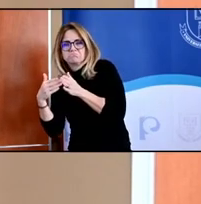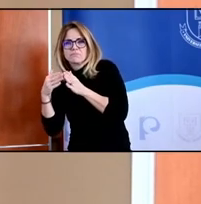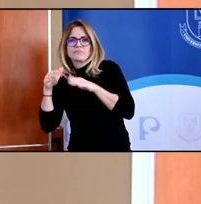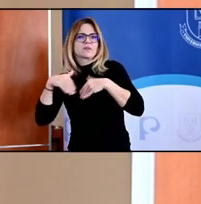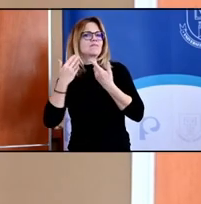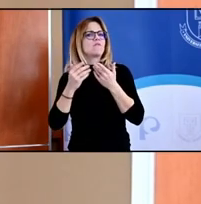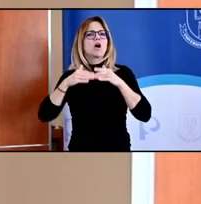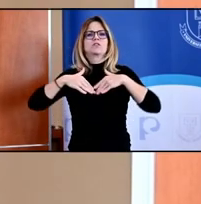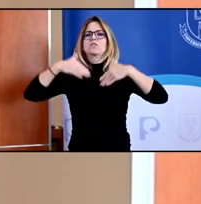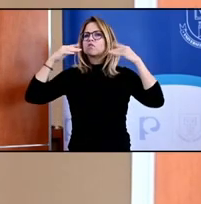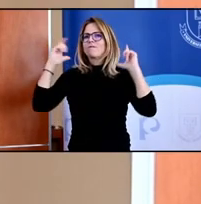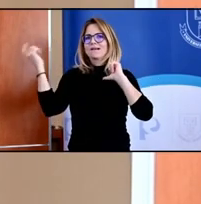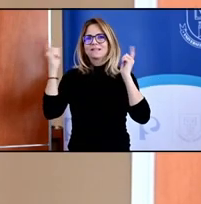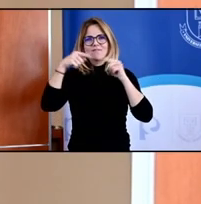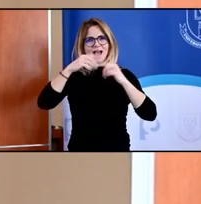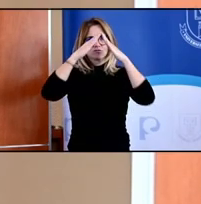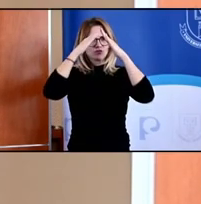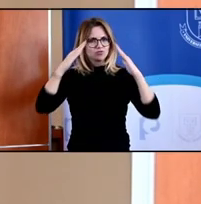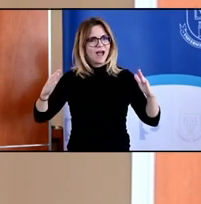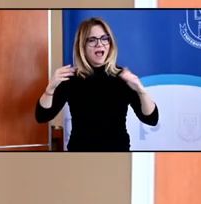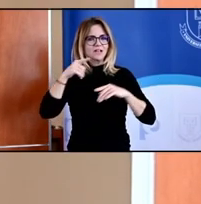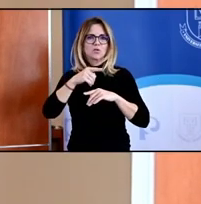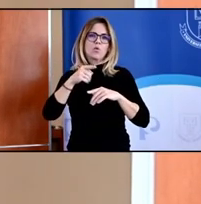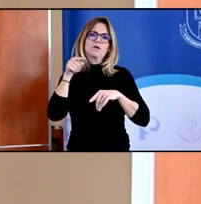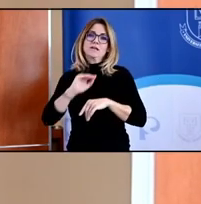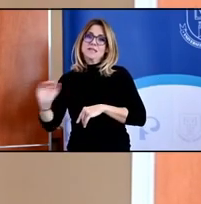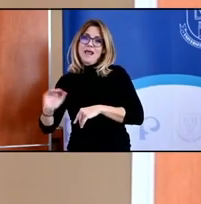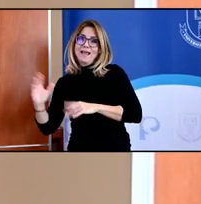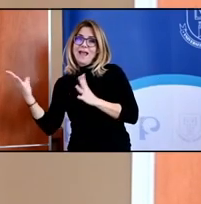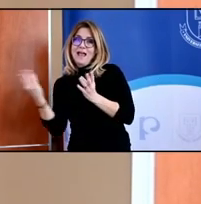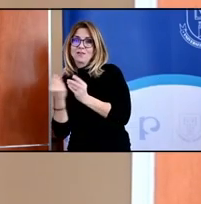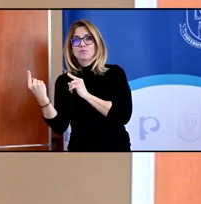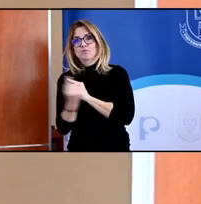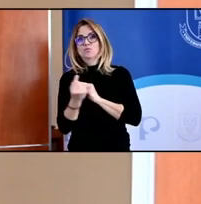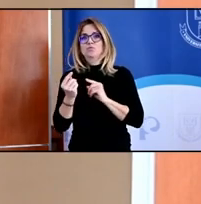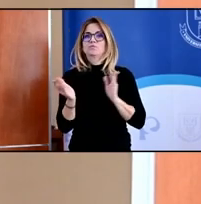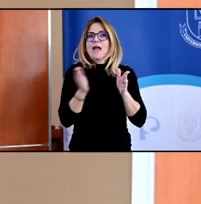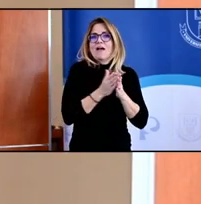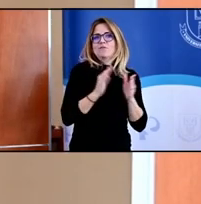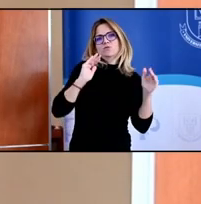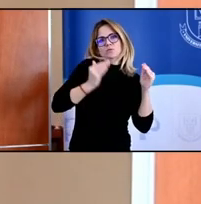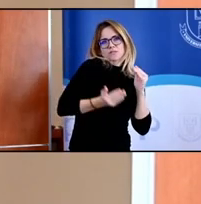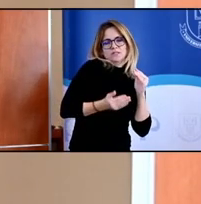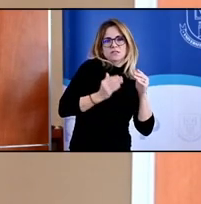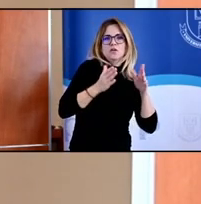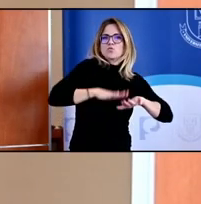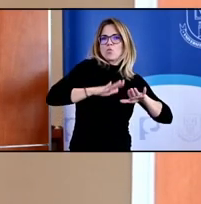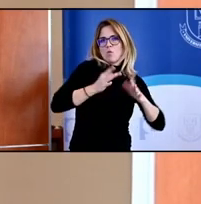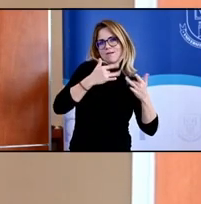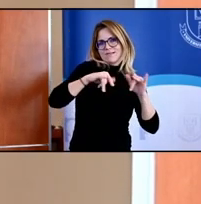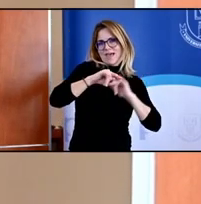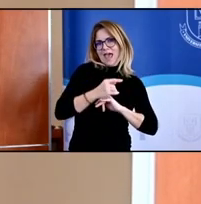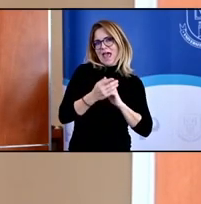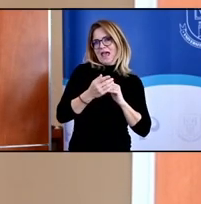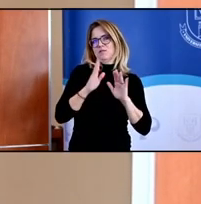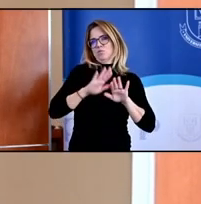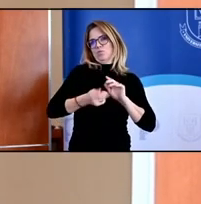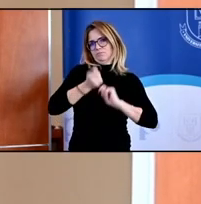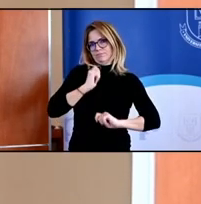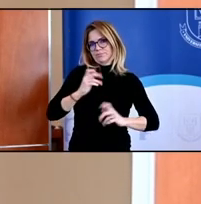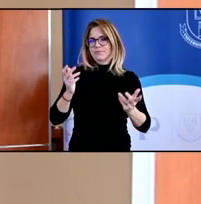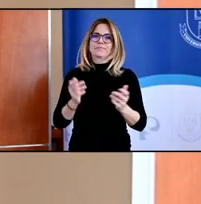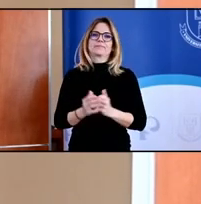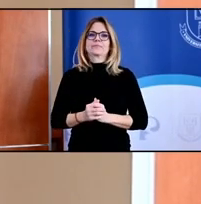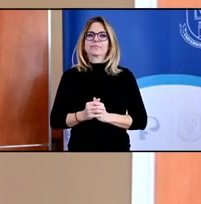fesztiválon sátor ahova ezekkel a gyerekekkel lehet kicsit vonulni és nyugalmat találni